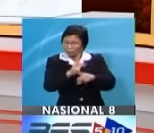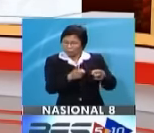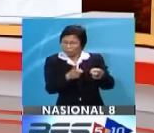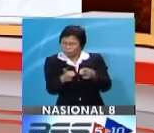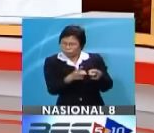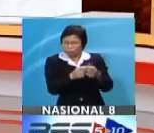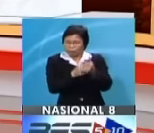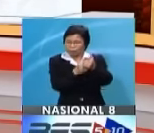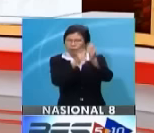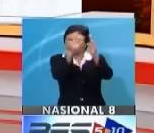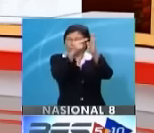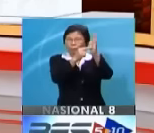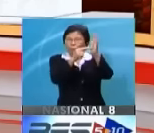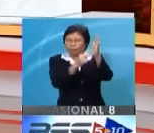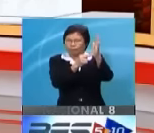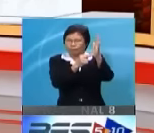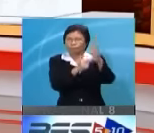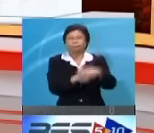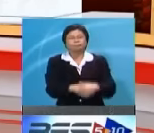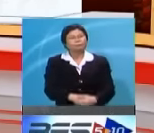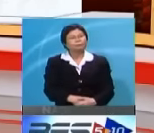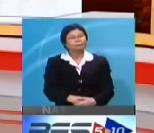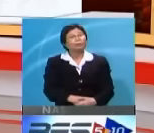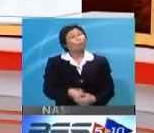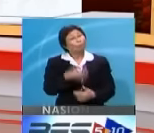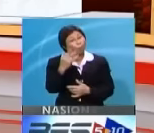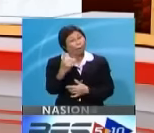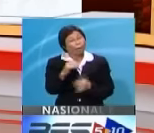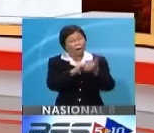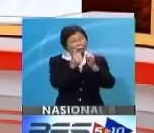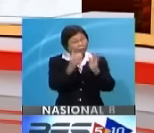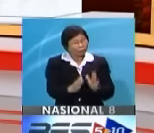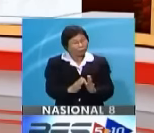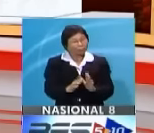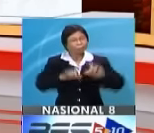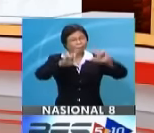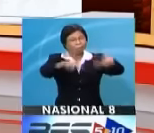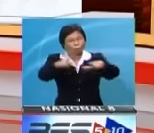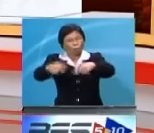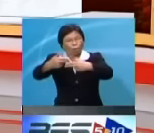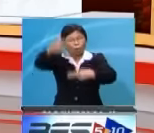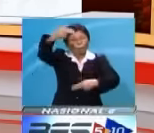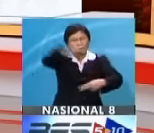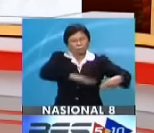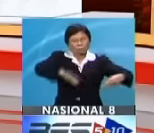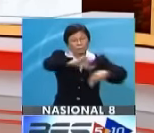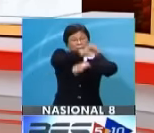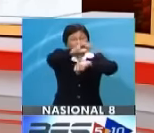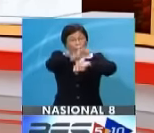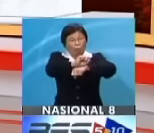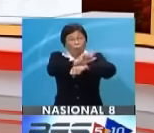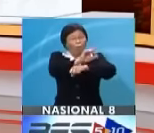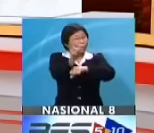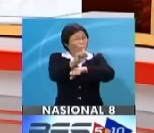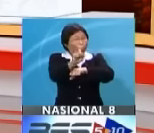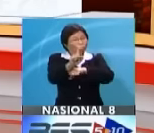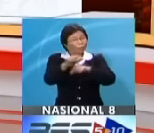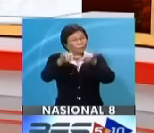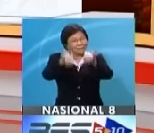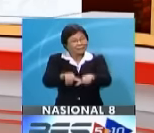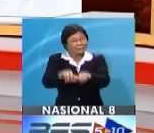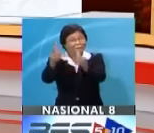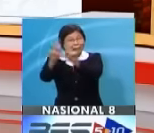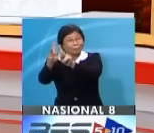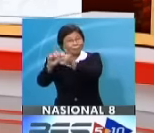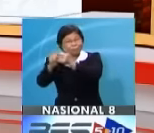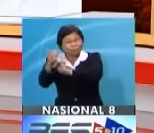dan mengikut peraturan sepanjang tamasha berlangsung. Ini berikutan atlet yang akan ditempatkan di hotel sekitar Singapura dan bukannya menginap di